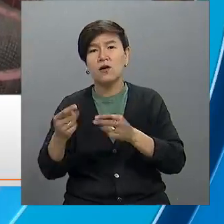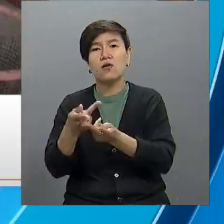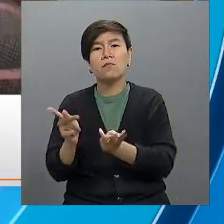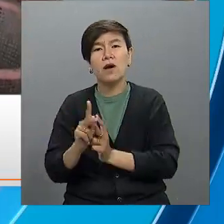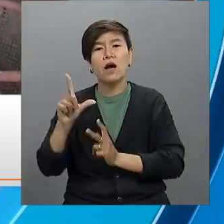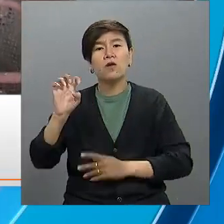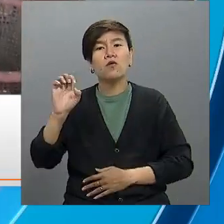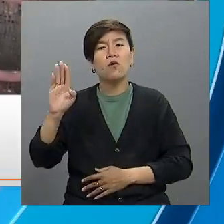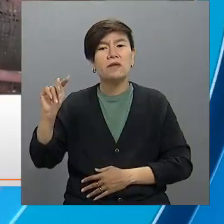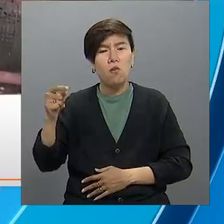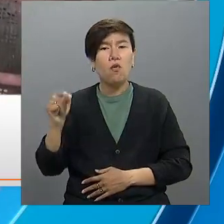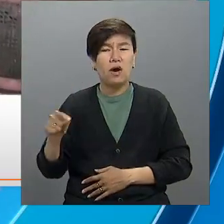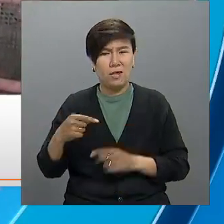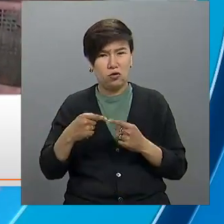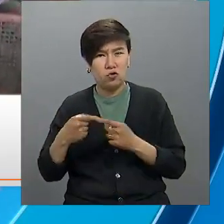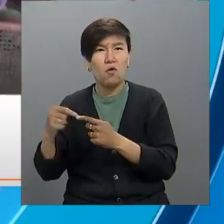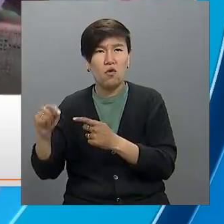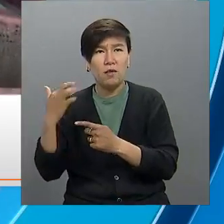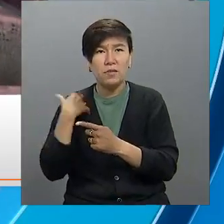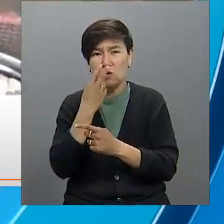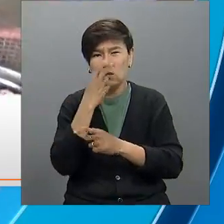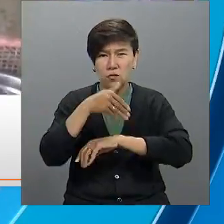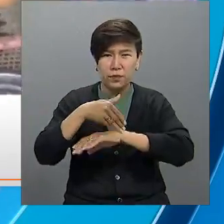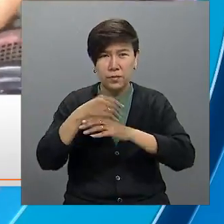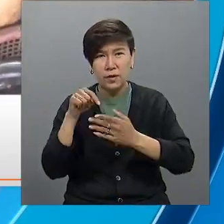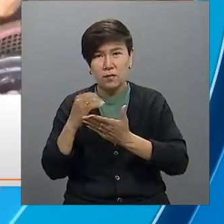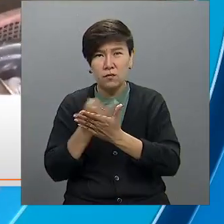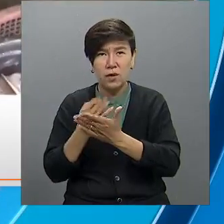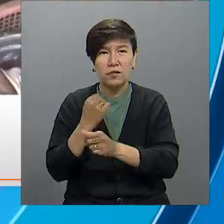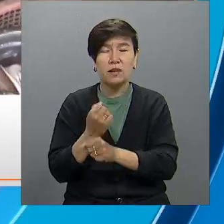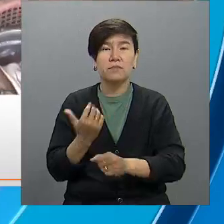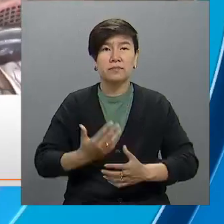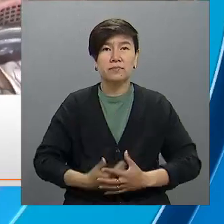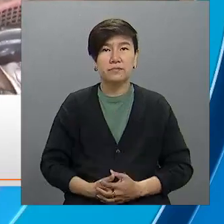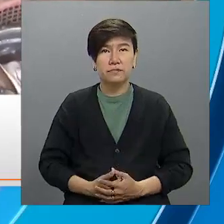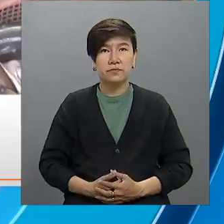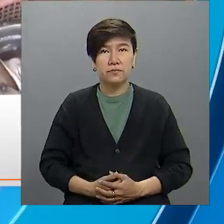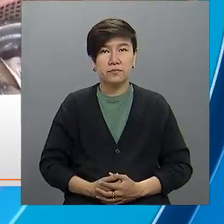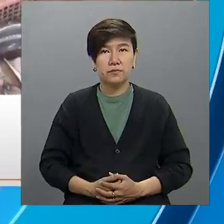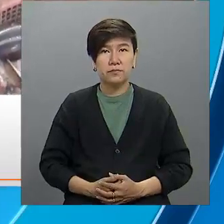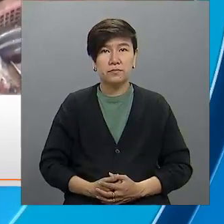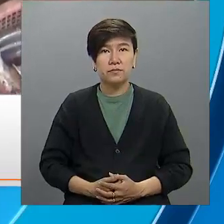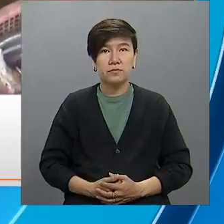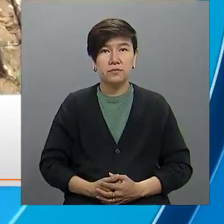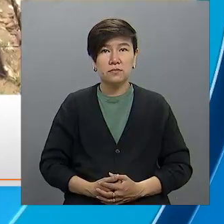ตำบลเกาะลิบงได้ในบางส่วนนะครับ ค่ะแบบนี้เนี่ยเรารอน้ำฝนอย่างเดียวอย่